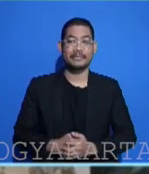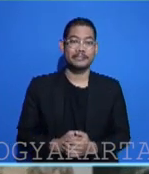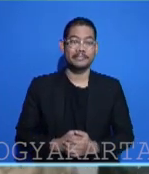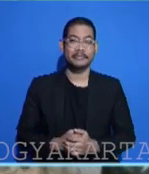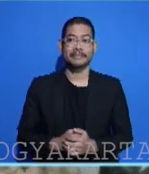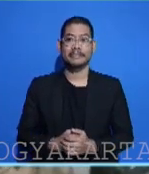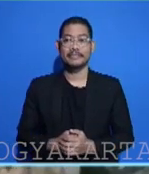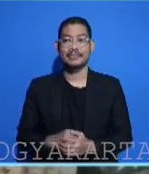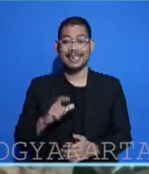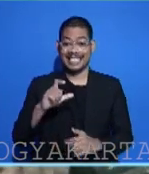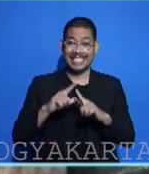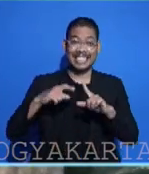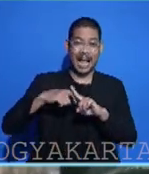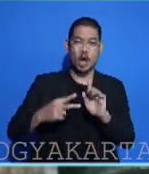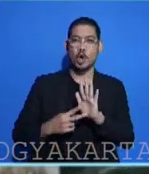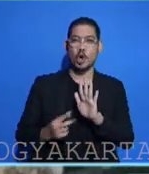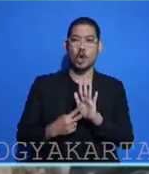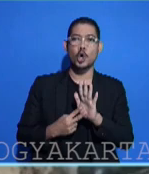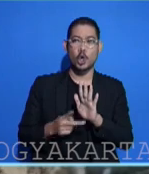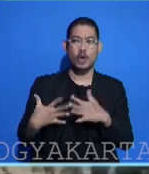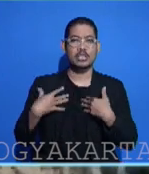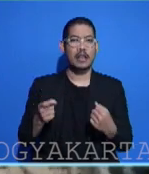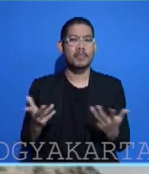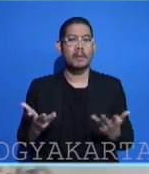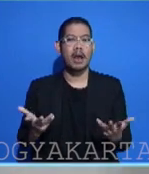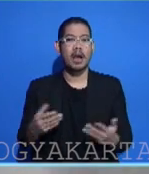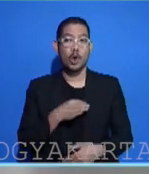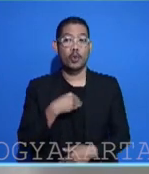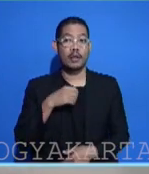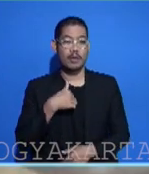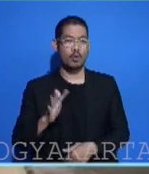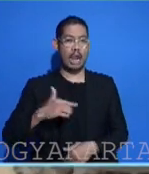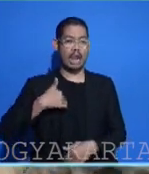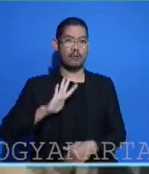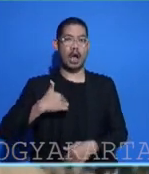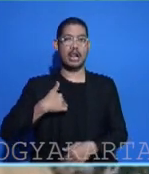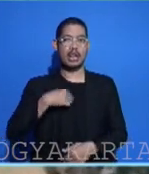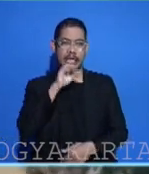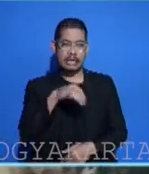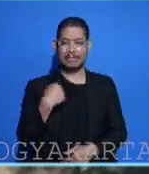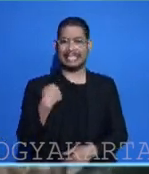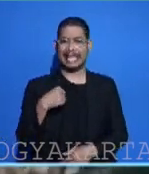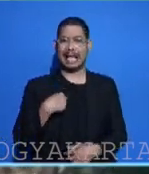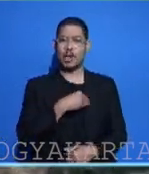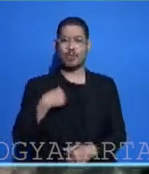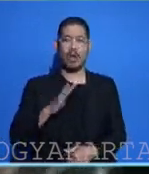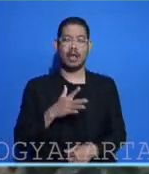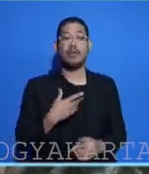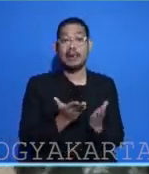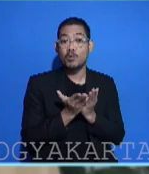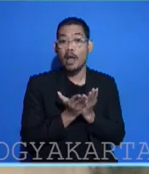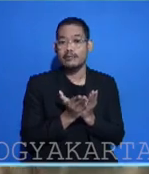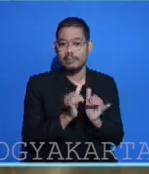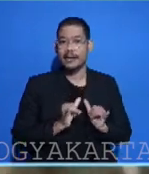Kondisi Cak Nun sendiri, tapi kondisi Cak Nun sendiri. Ya, saya bukan dokter kan, jadi tapi ya mudah-mudahan lah kita berdoa